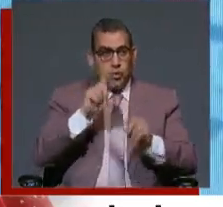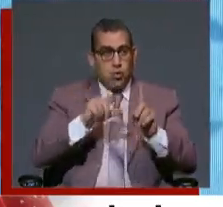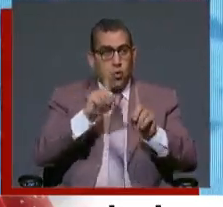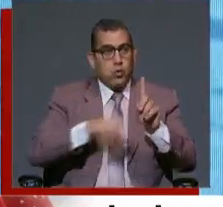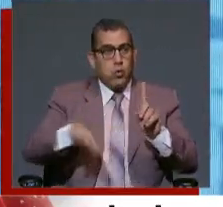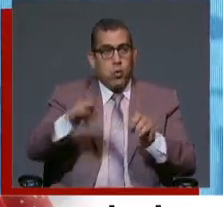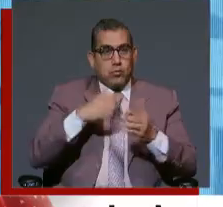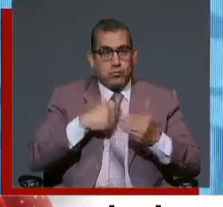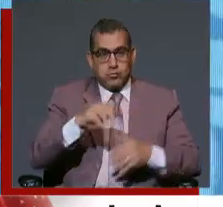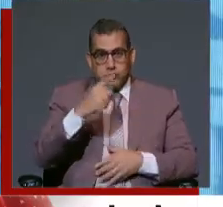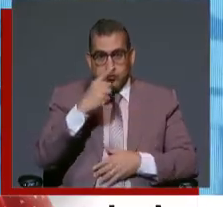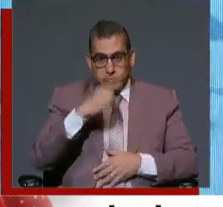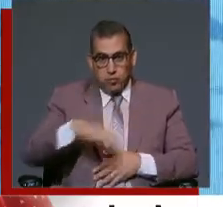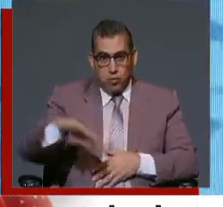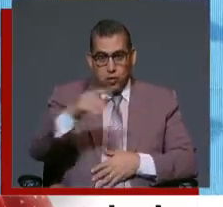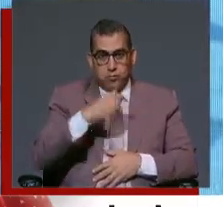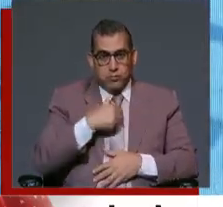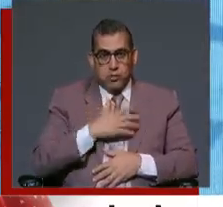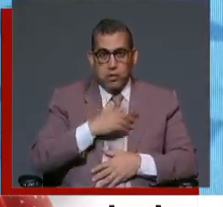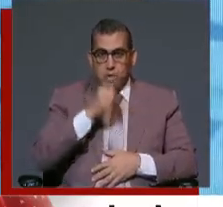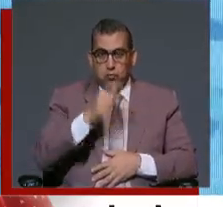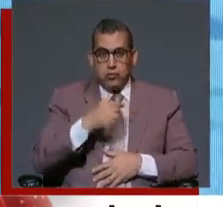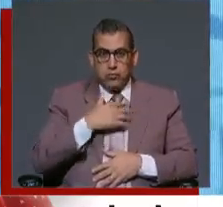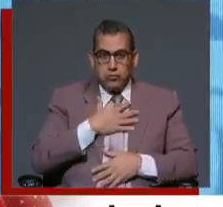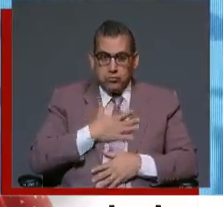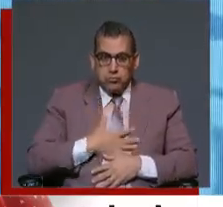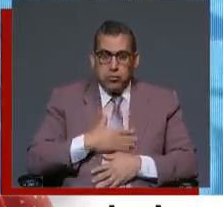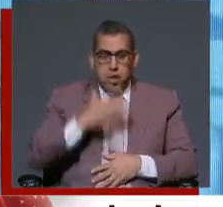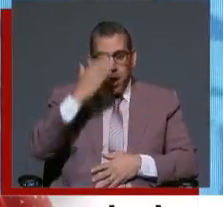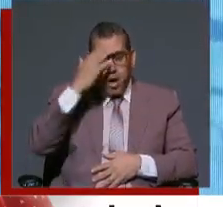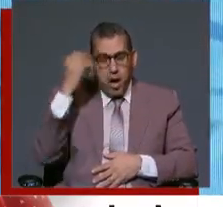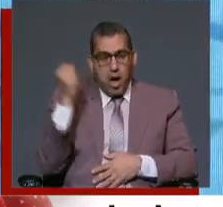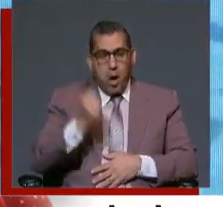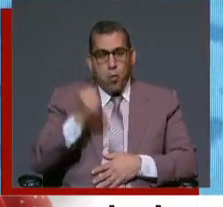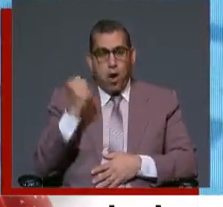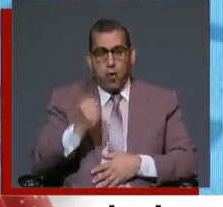والمعالي أن أعرب عن جزيل تقديرنا وشكرنا